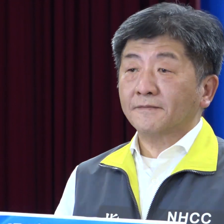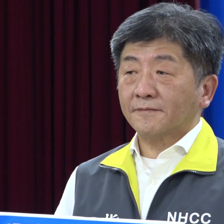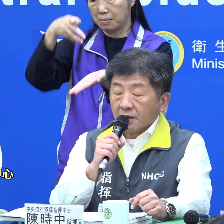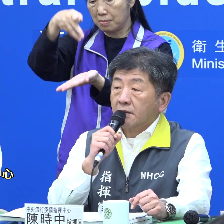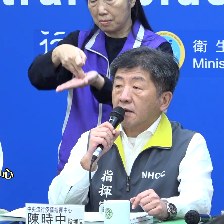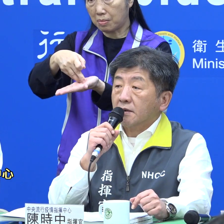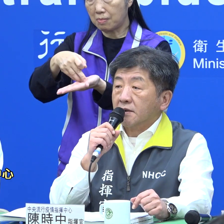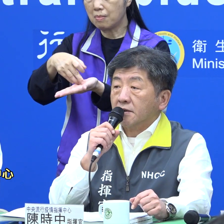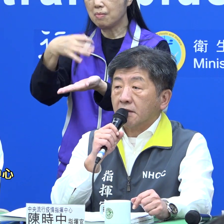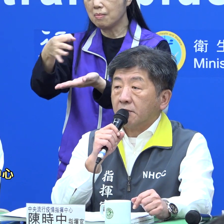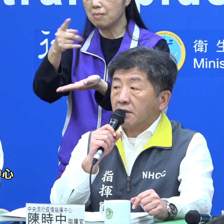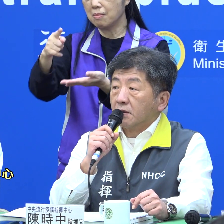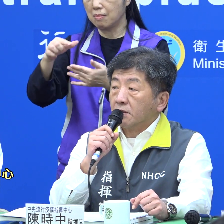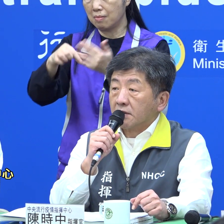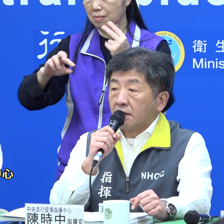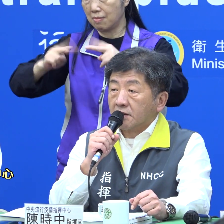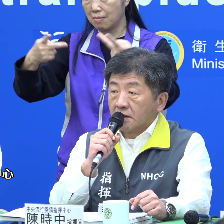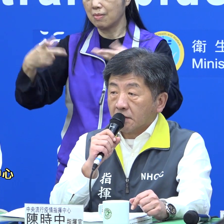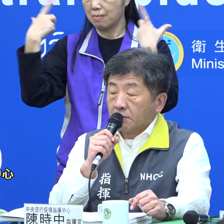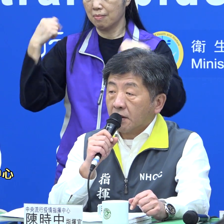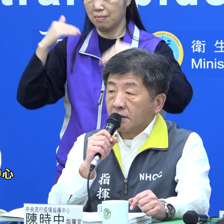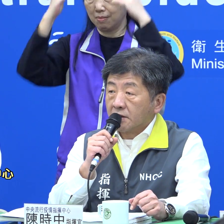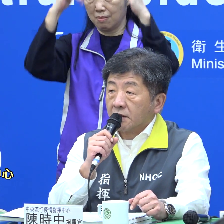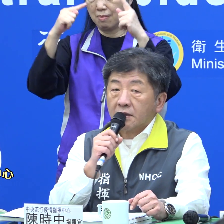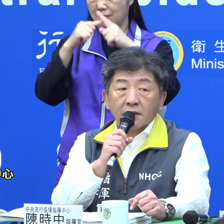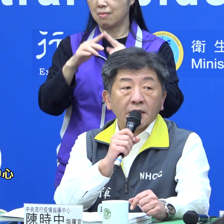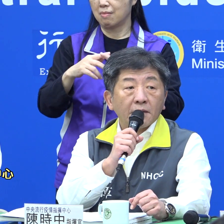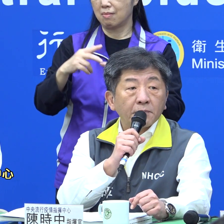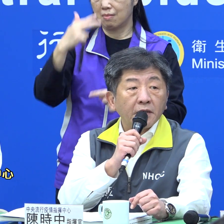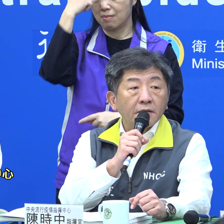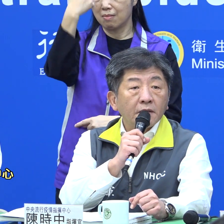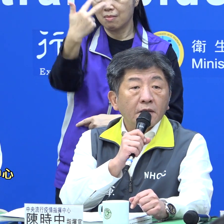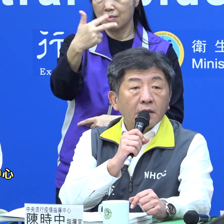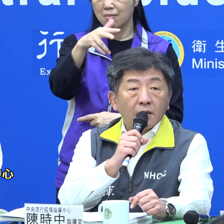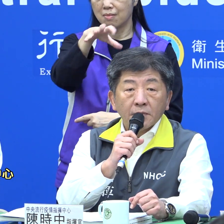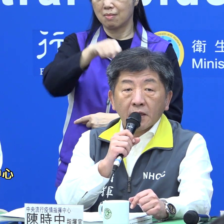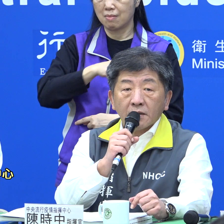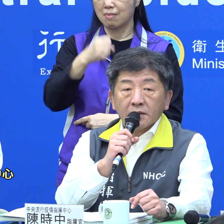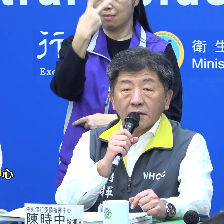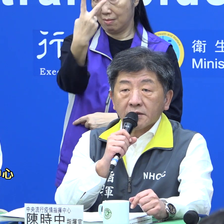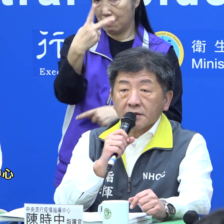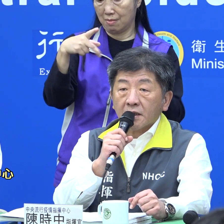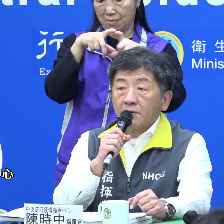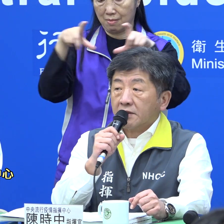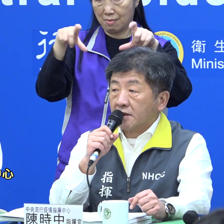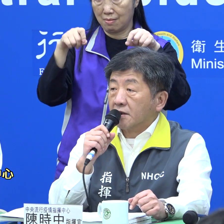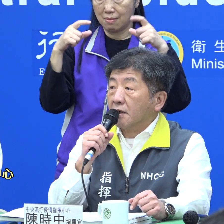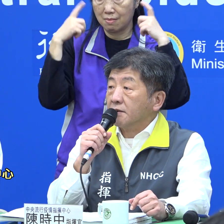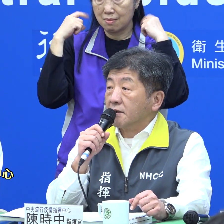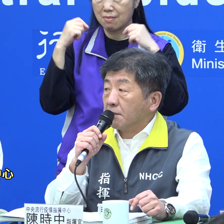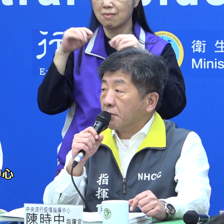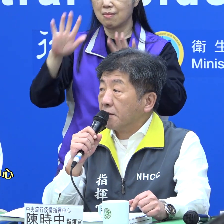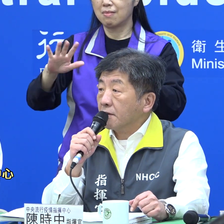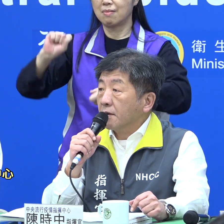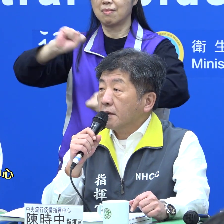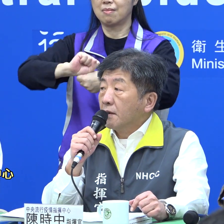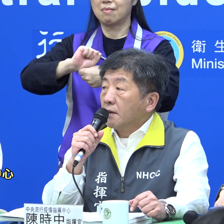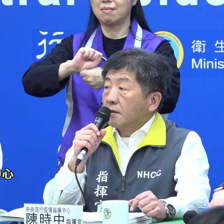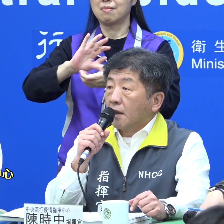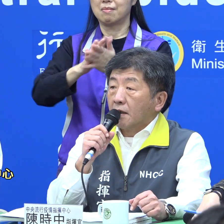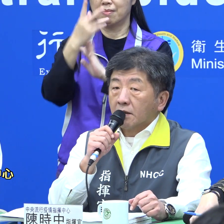我们从每天的成人每天口罩7天2片，我们要增加为